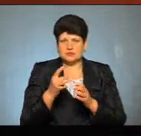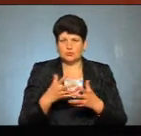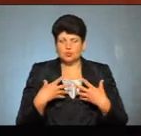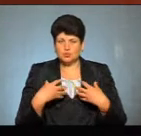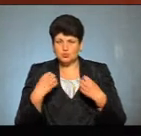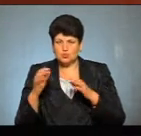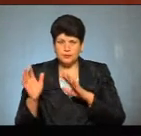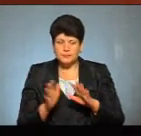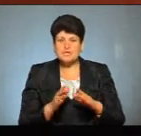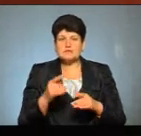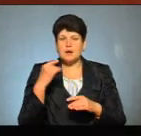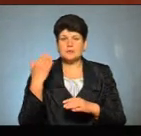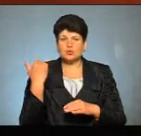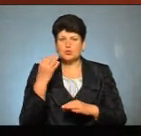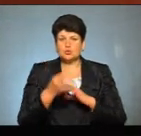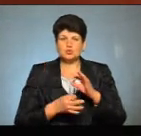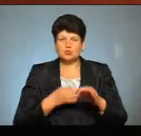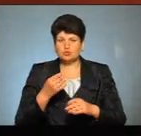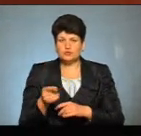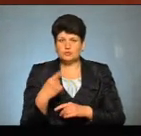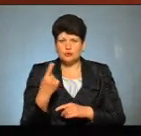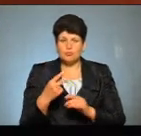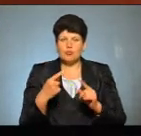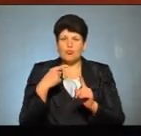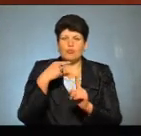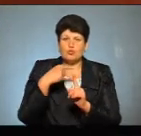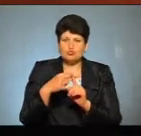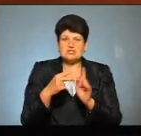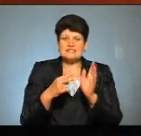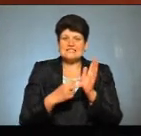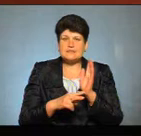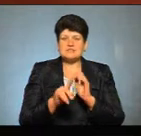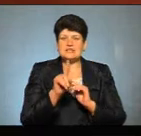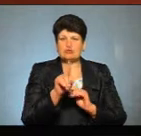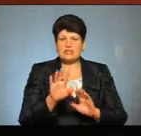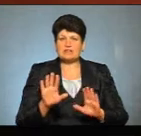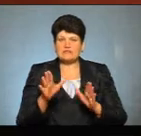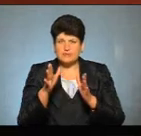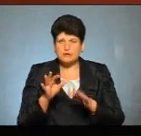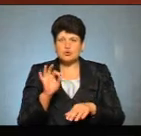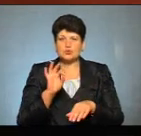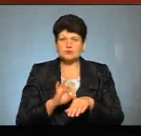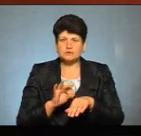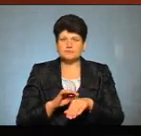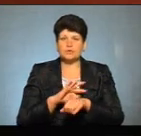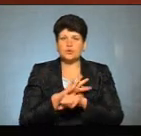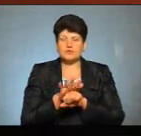добу встановлений антирекорд – плюс 71 випадок зараження вірусом COVID-19. Загалом в